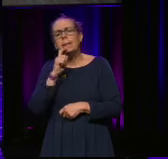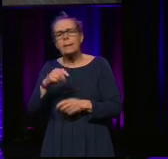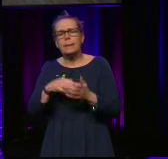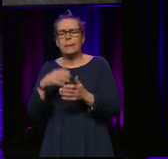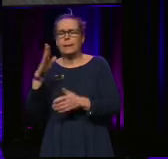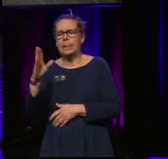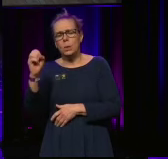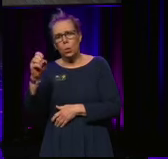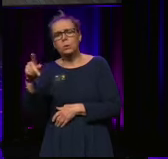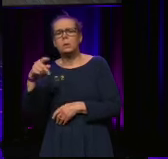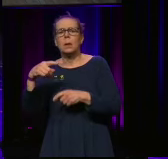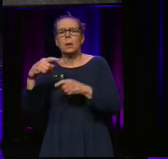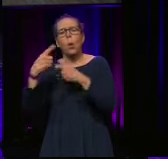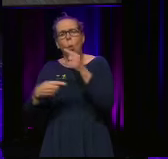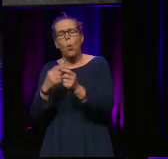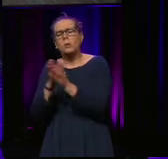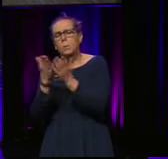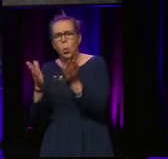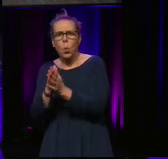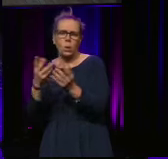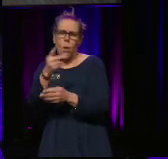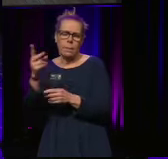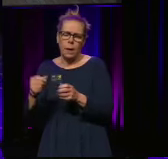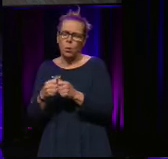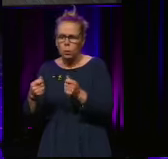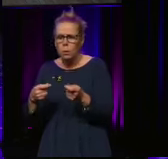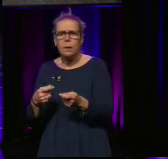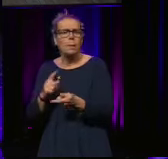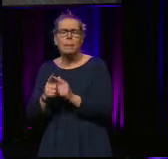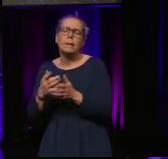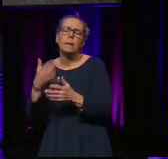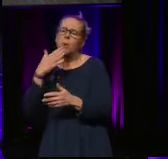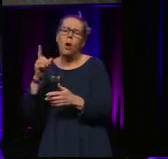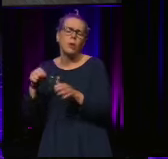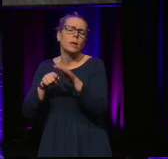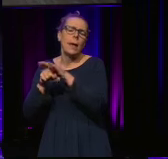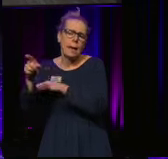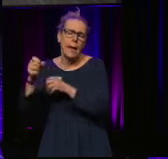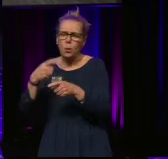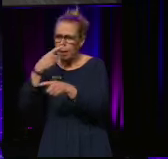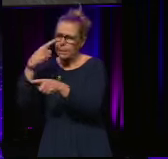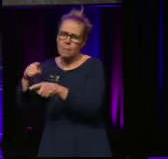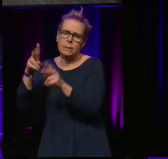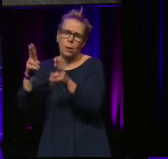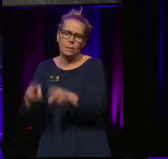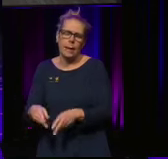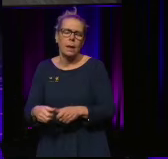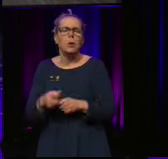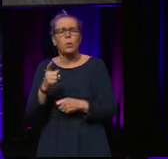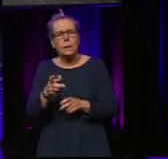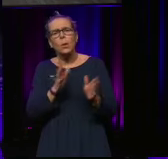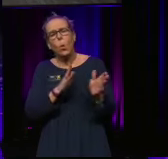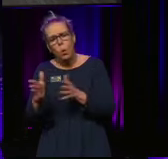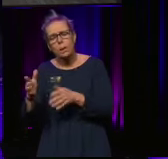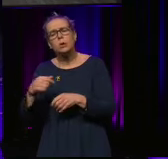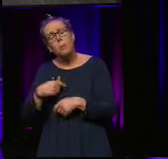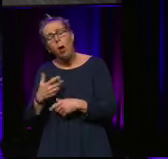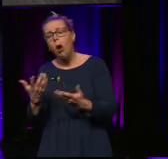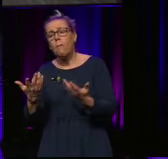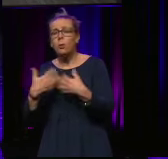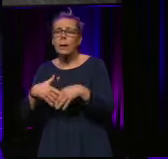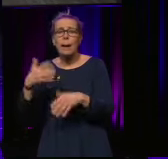tjänstemän, och det anses inte vara bra för karriären för de som drabbas av det. Så att och det är ändå en ordning som har visat sig fungera ganska väl och som